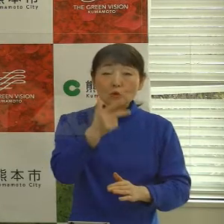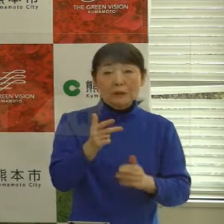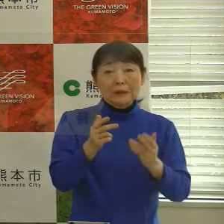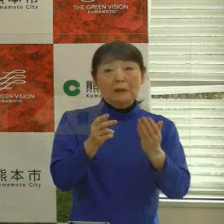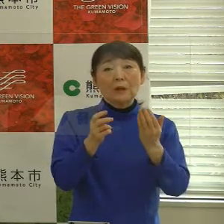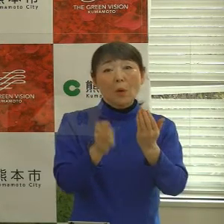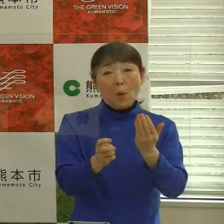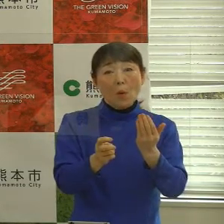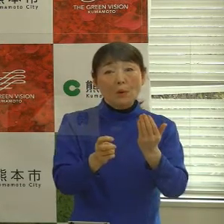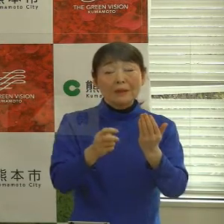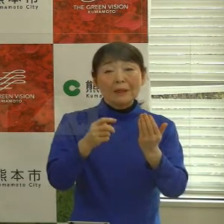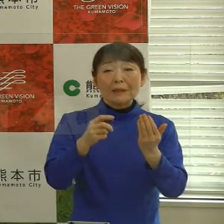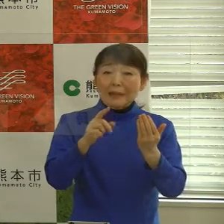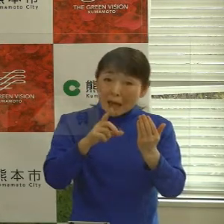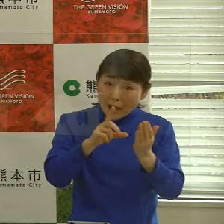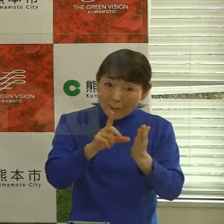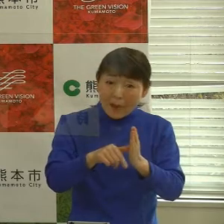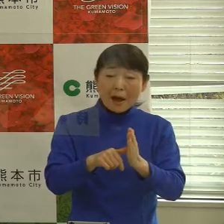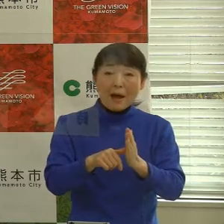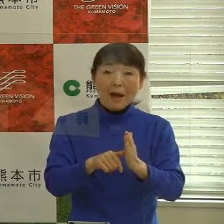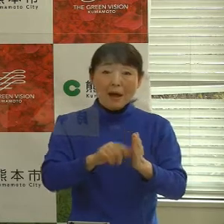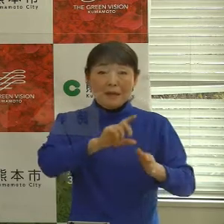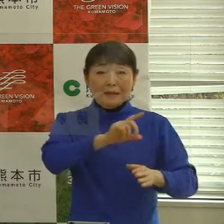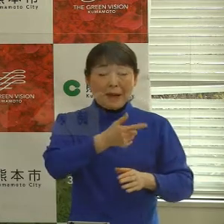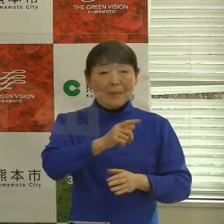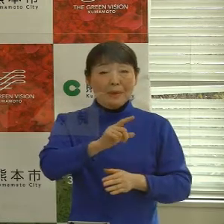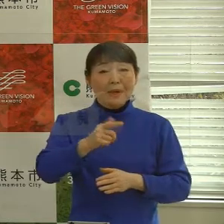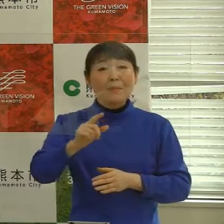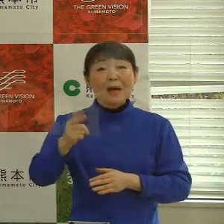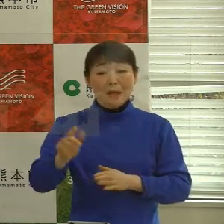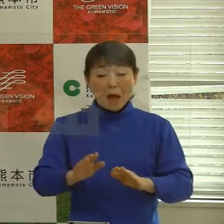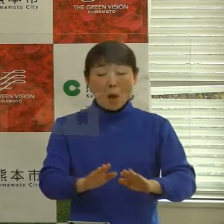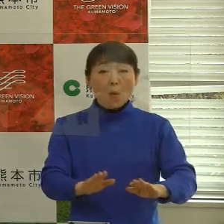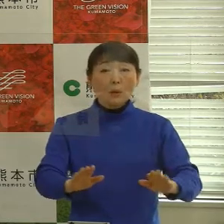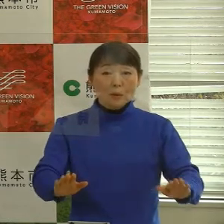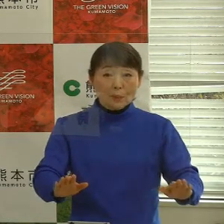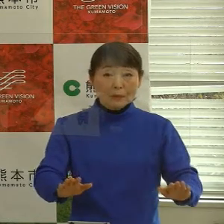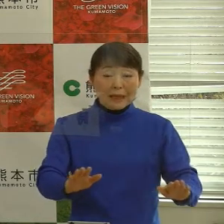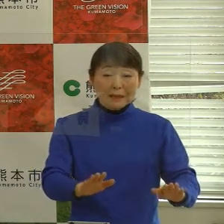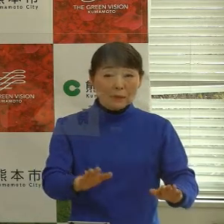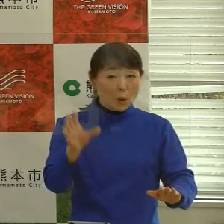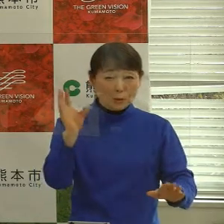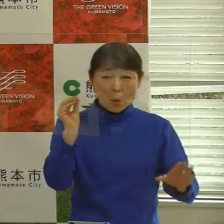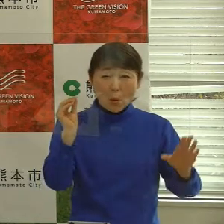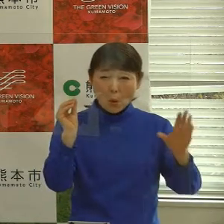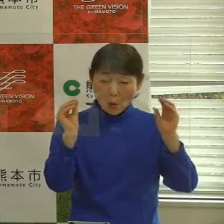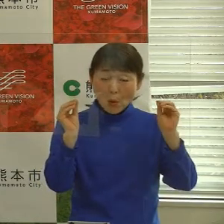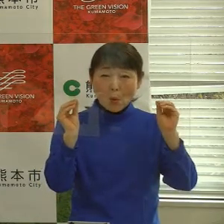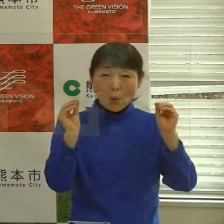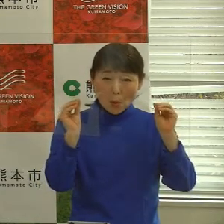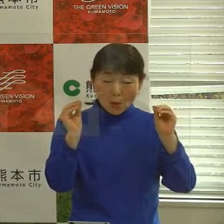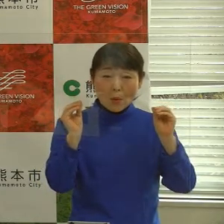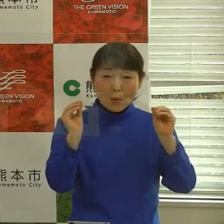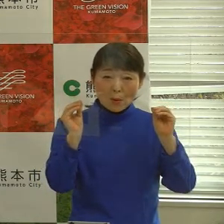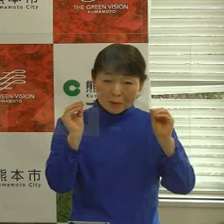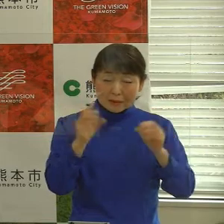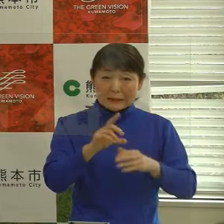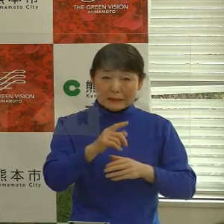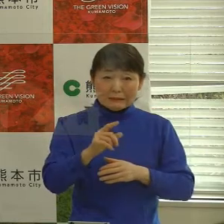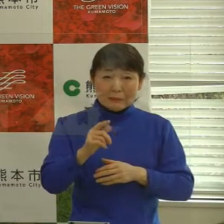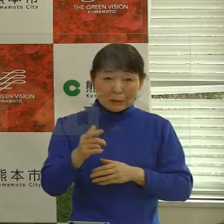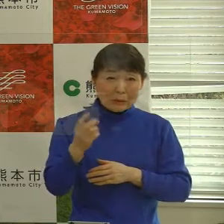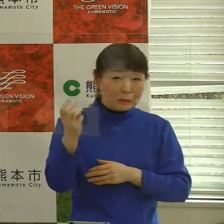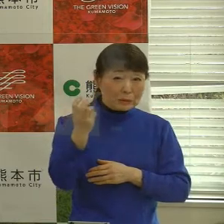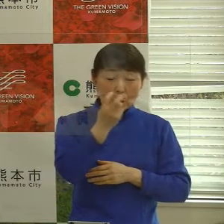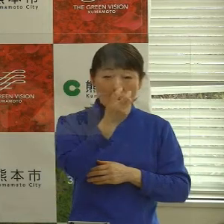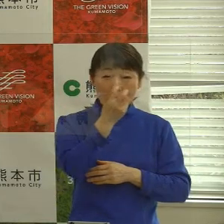ね、そういうさまざまなそのお子さんにまつわる情報というのはさまざまな形で調査をし